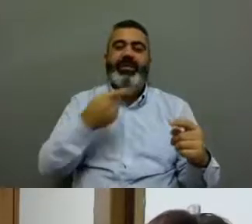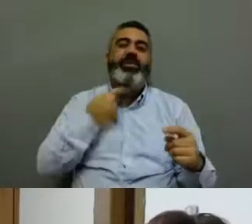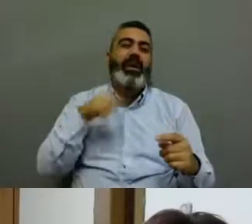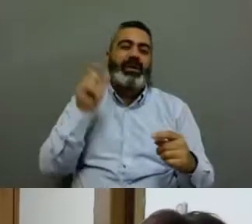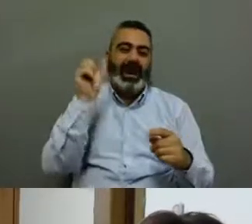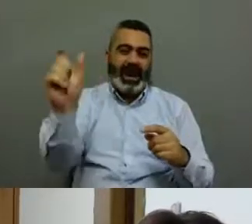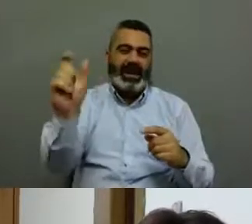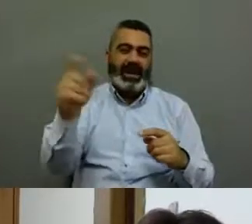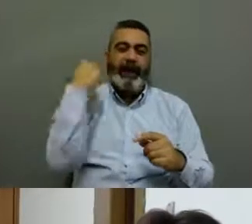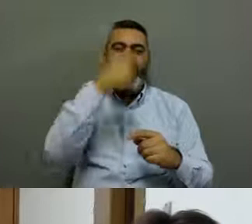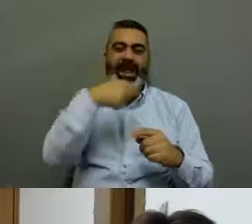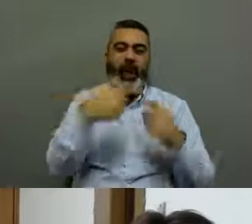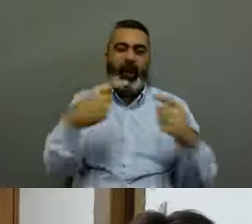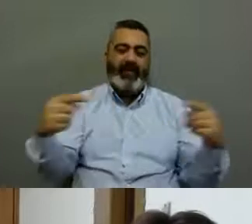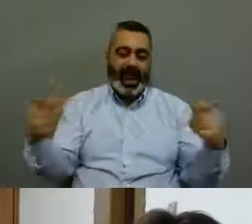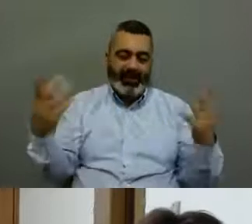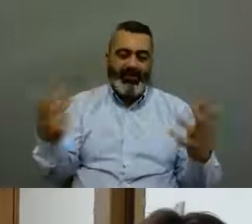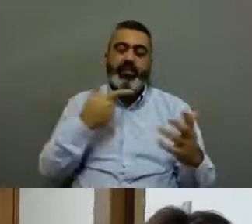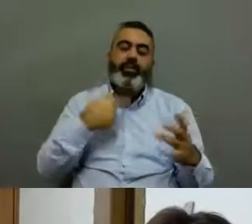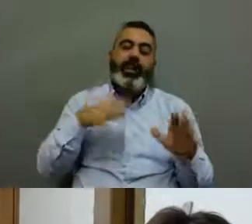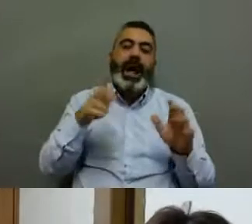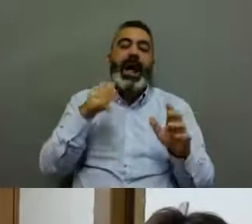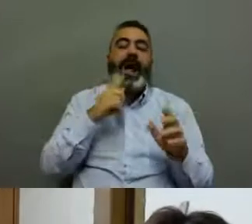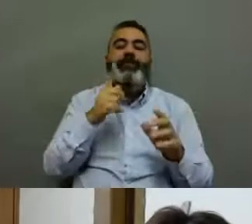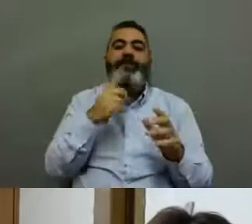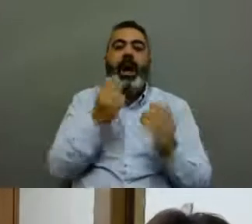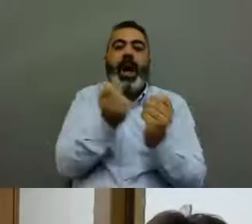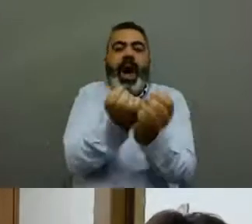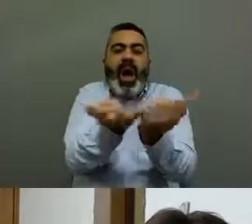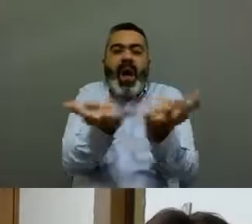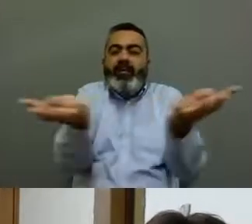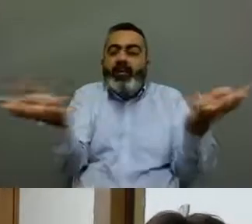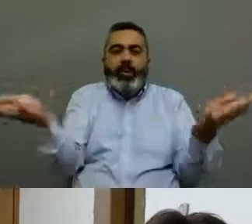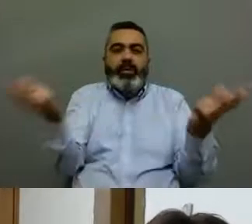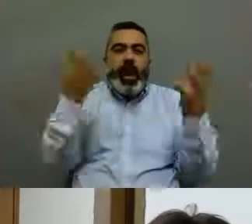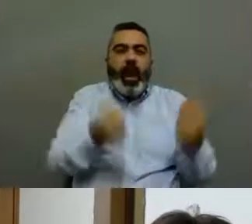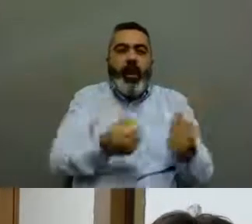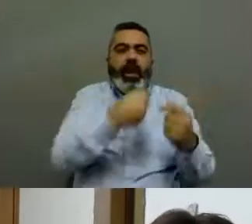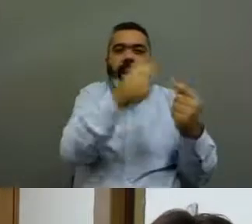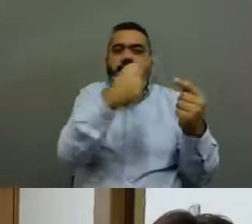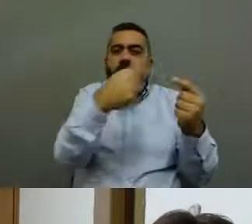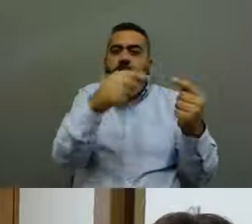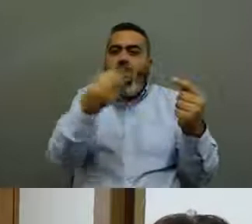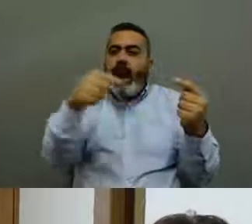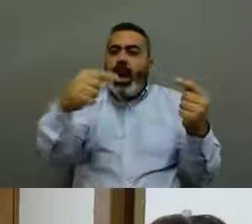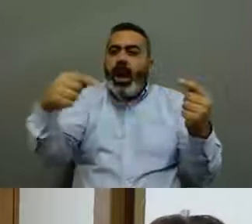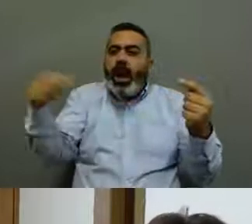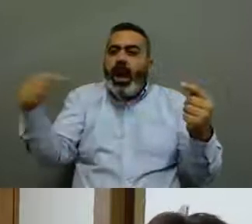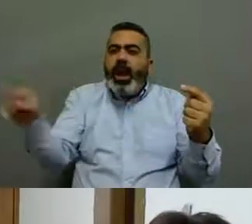όρος ποικιλομορφία, αλλά αυτό το εύρος των εμπειριών, των προτιμήσεων, των αναγκών,